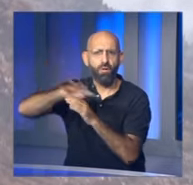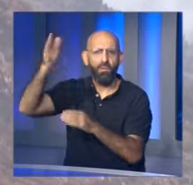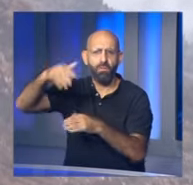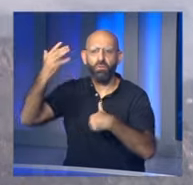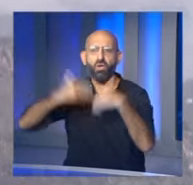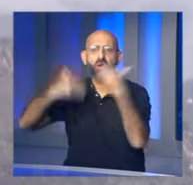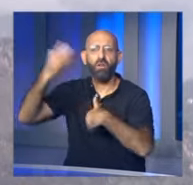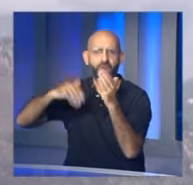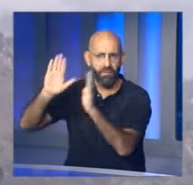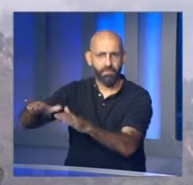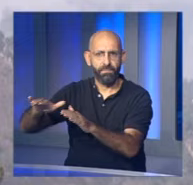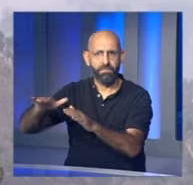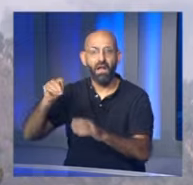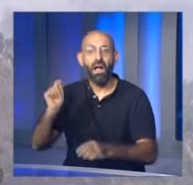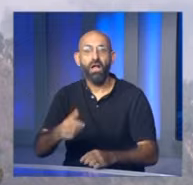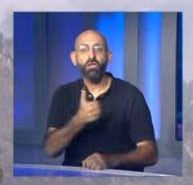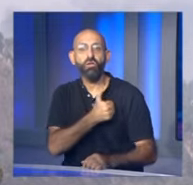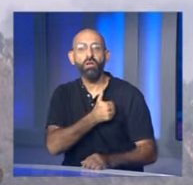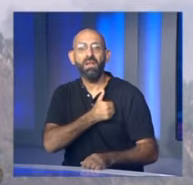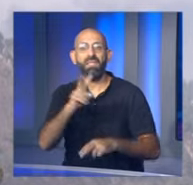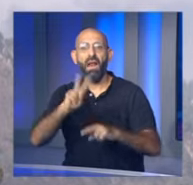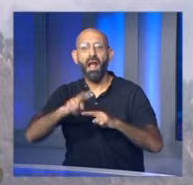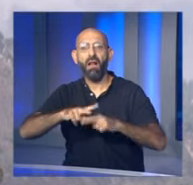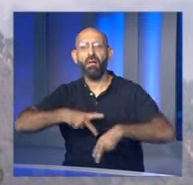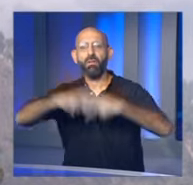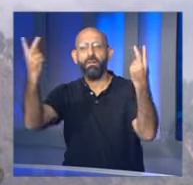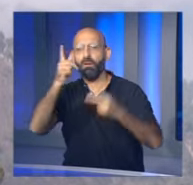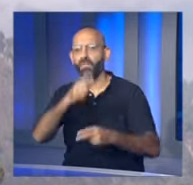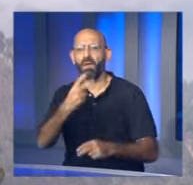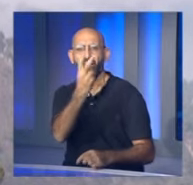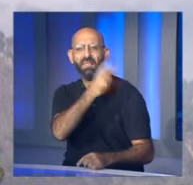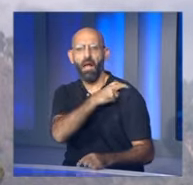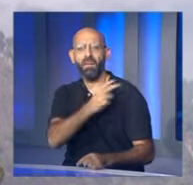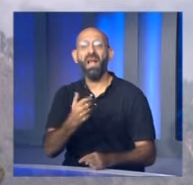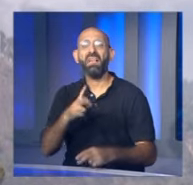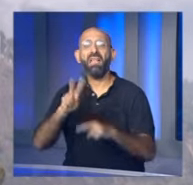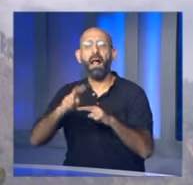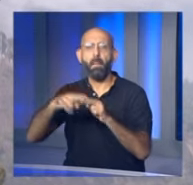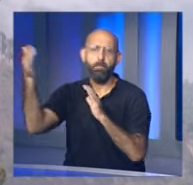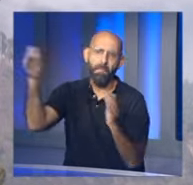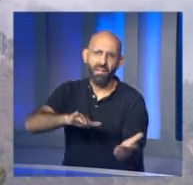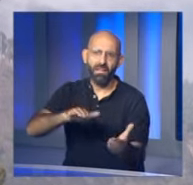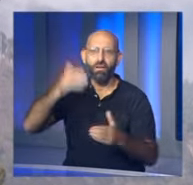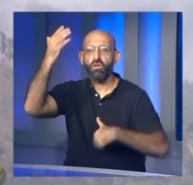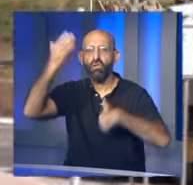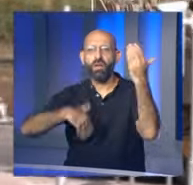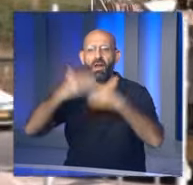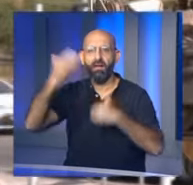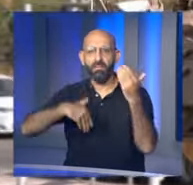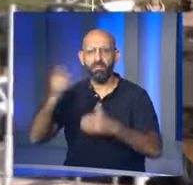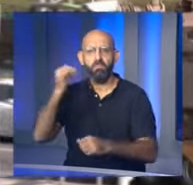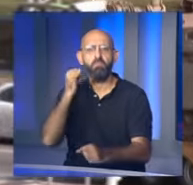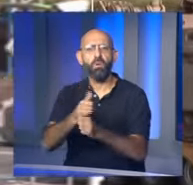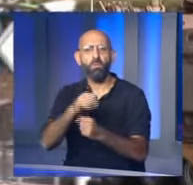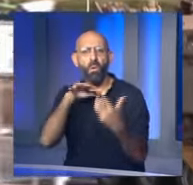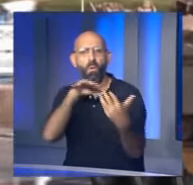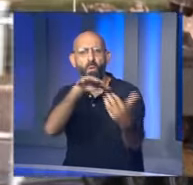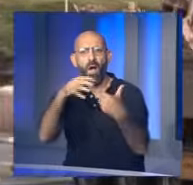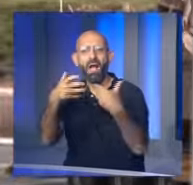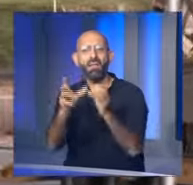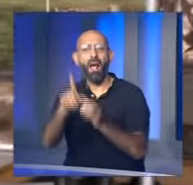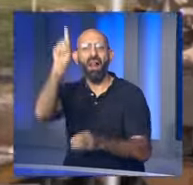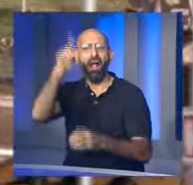كفرج العادي جيش الاحتلال الاسرائيلي اعلن مقتل ضابط واصابه جندي بجروح خطره في معارك في